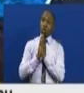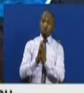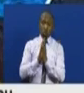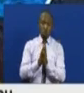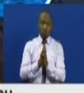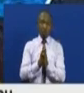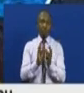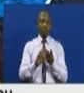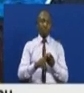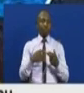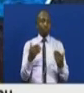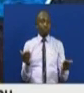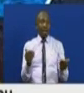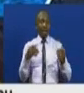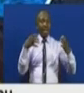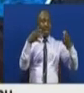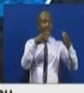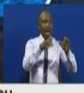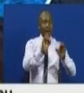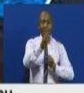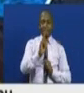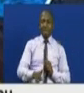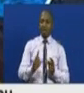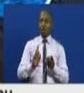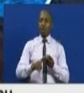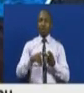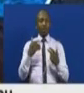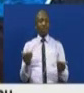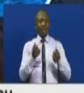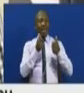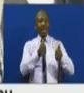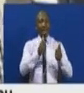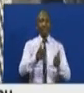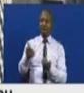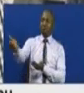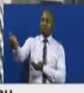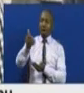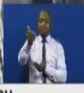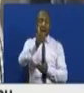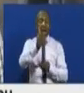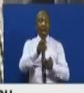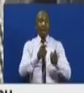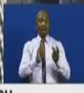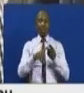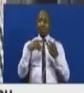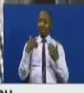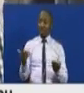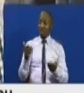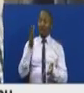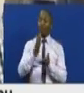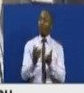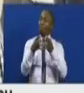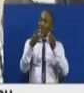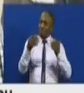mimi nizungumzie kwa labda kwa vilabu vile hivi ambavyo vimekuwa vikitegemea sana gate collection kuendesha timu zao. Nadhani bila shaka zitakuwa zimeathirika kwa